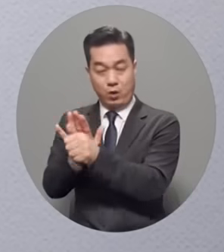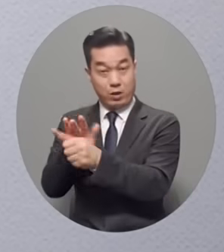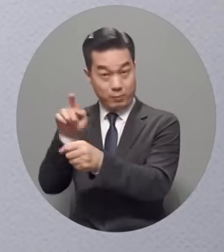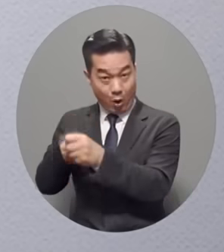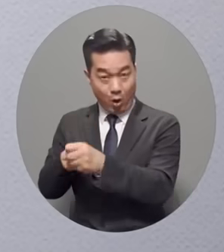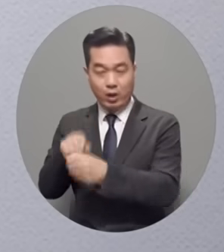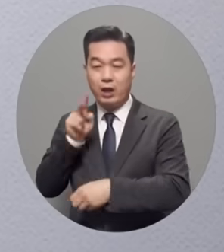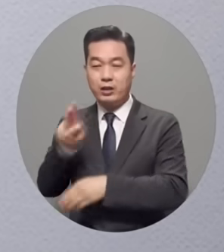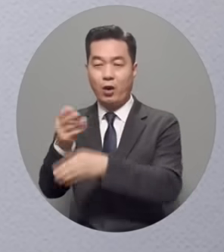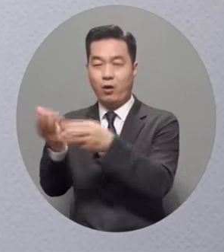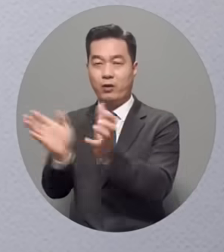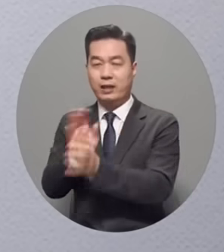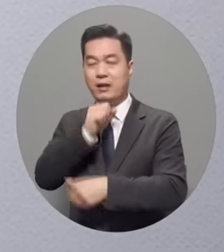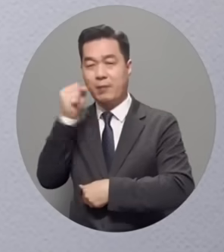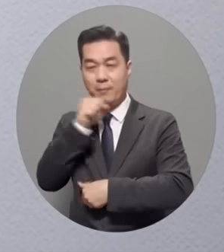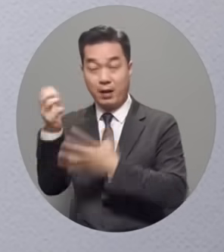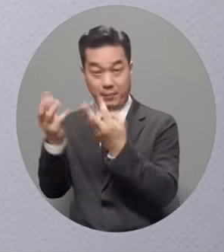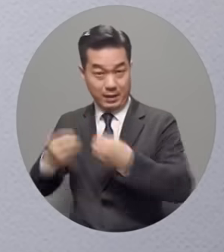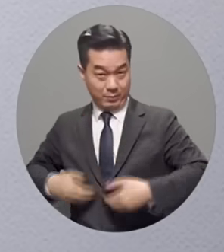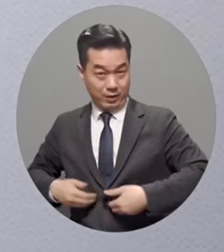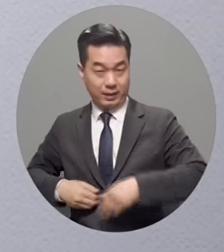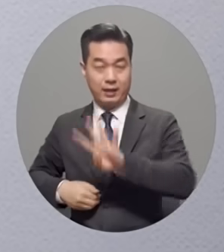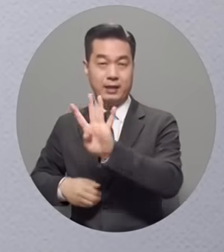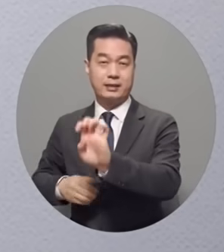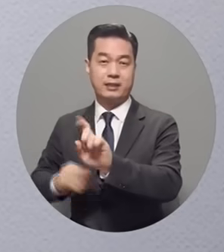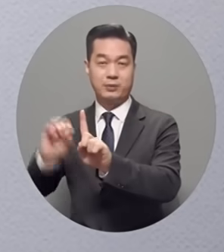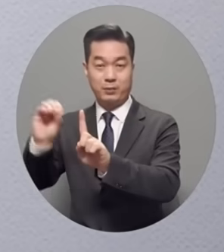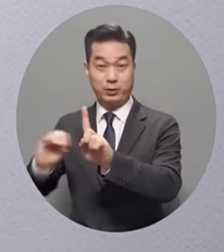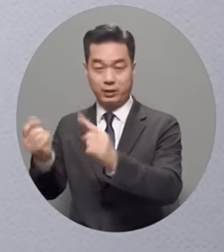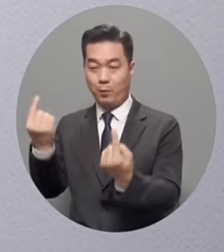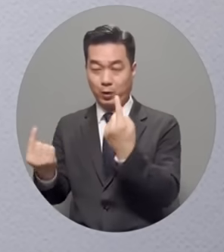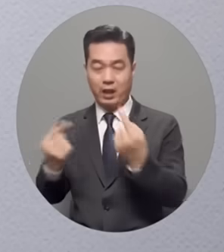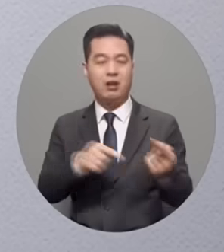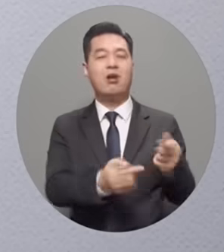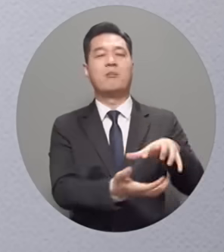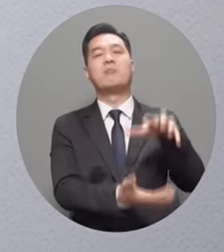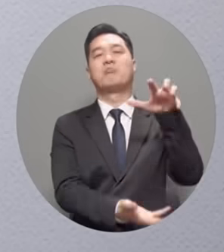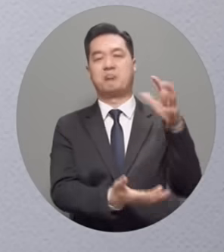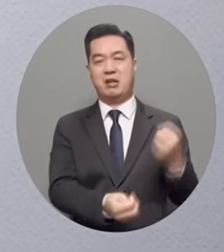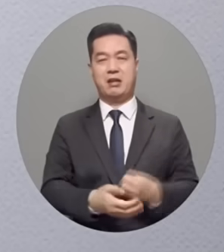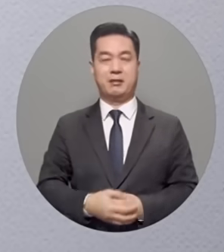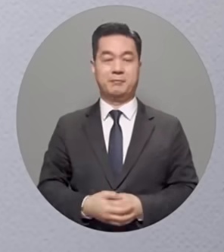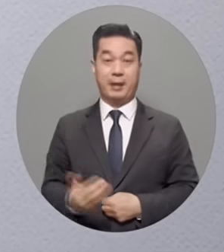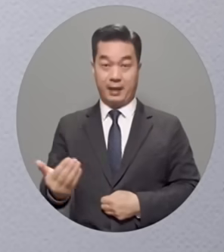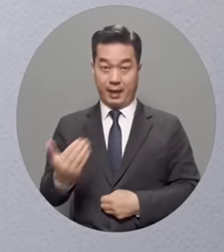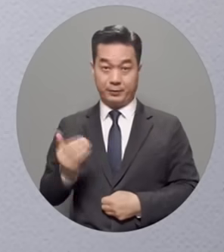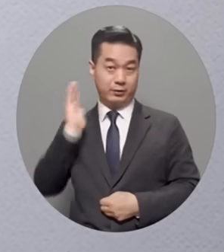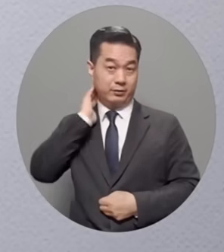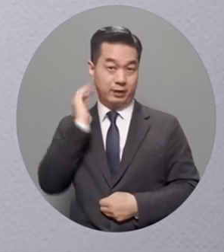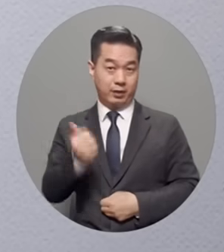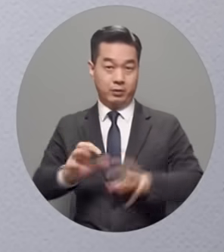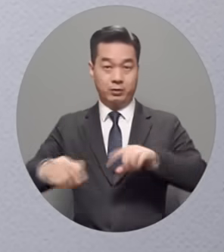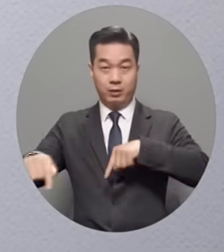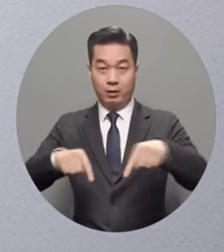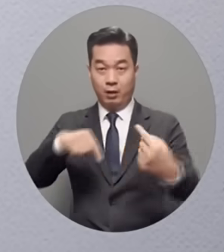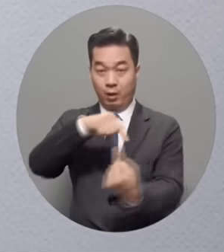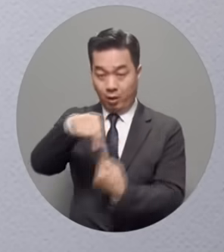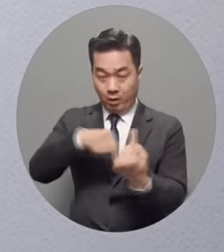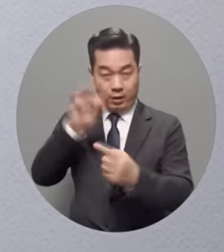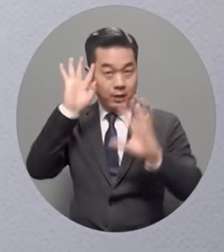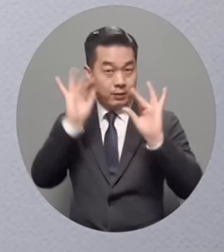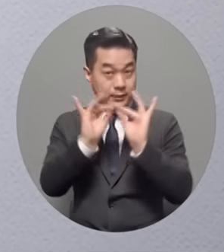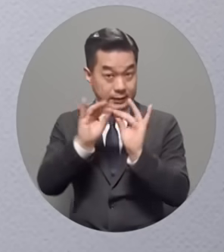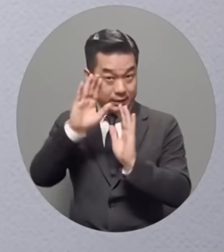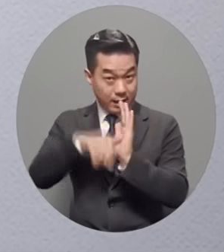여당 후보가 많이 당선돼야 한다 41%를 앞섰습니다. 앞서 대통령 국정 운영 지지도에서와